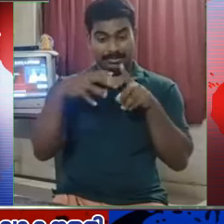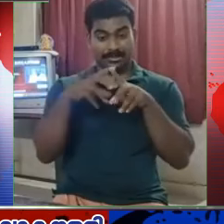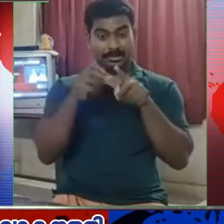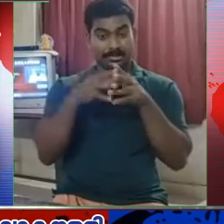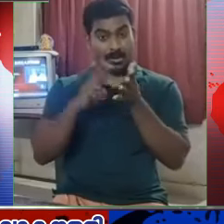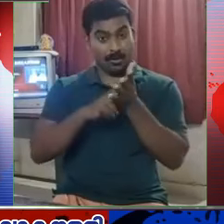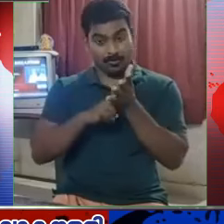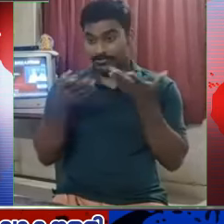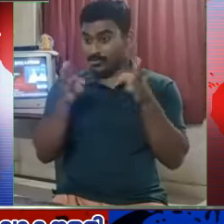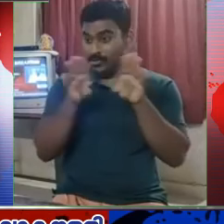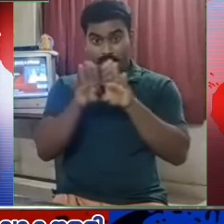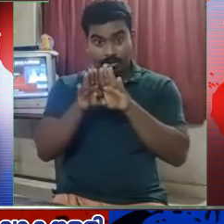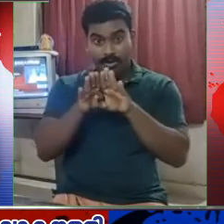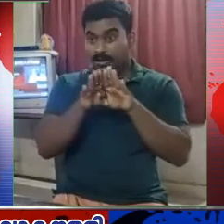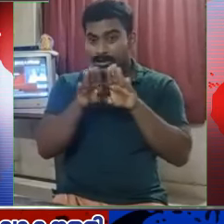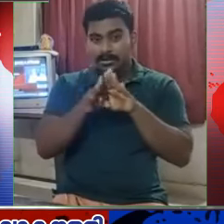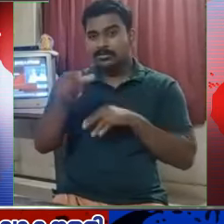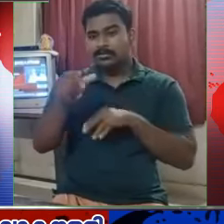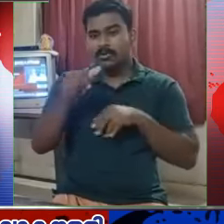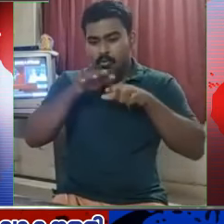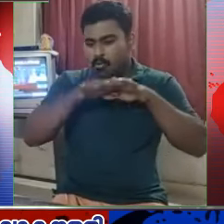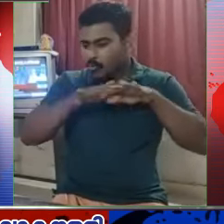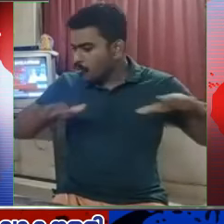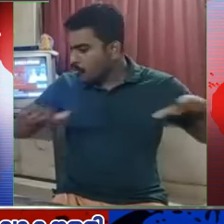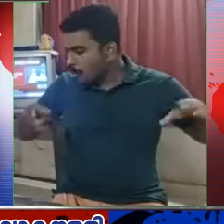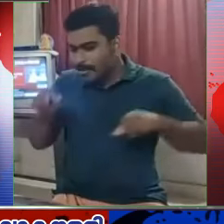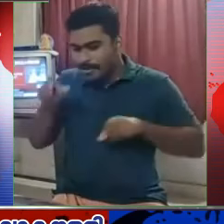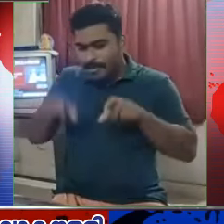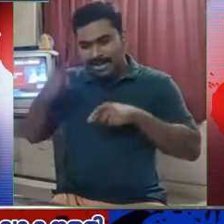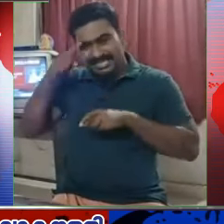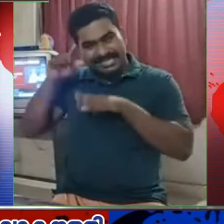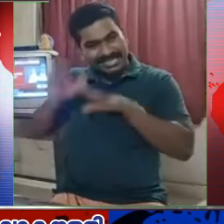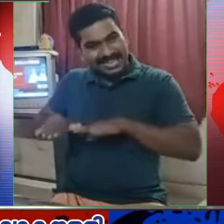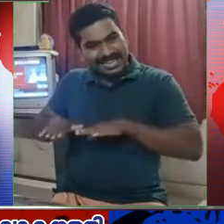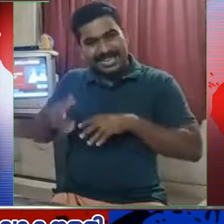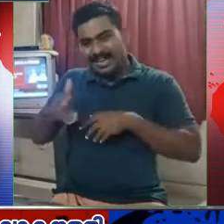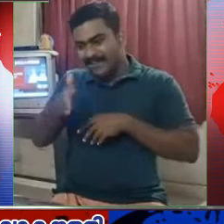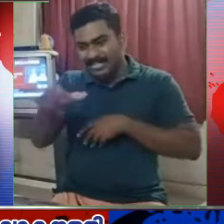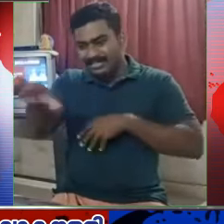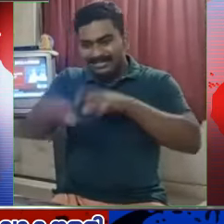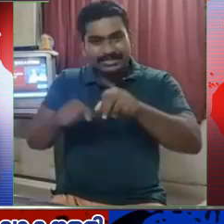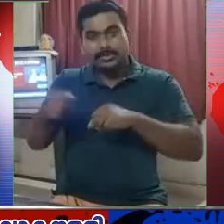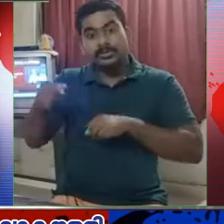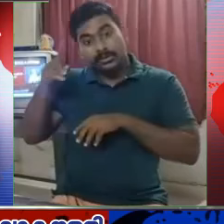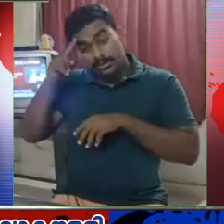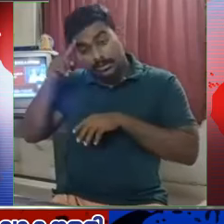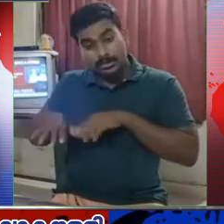മത്സ്യത്തൊഴിലാളികൾ, അത്തരത്തിലുള്ള മത്സ്യത്തൊഴിലാളികൾ കാണരുത്. ഇതിൽ നിന്ന്